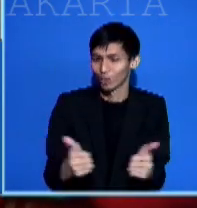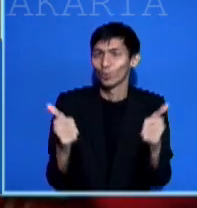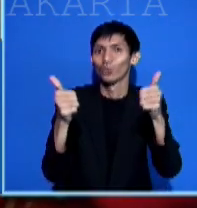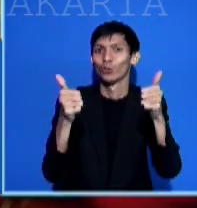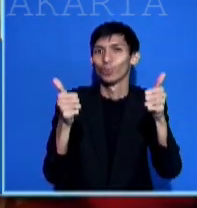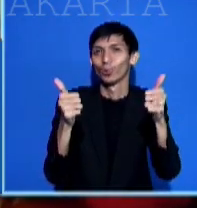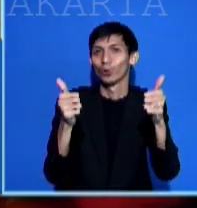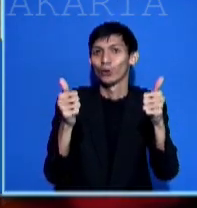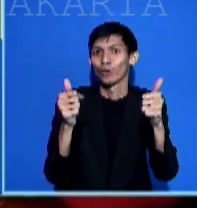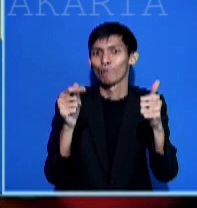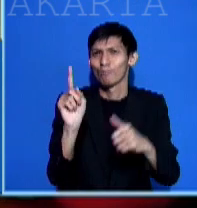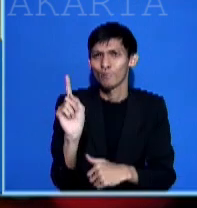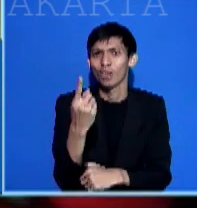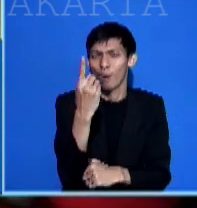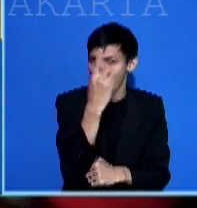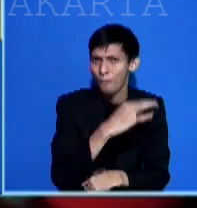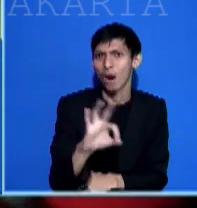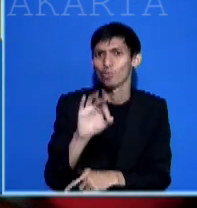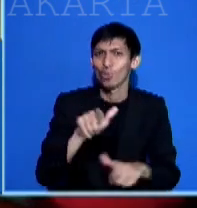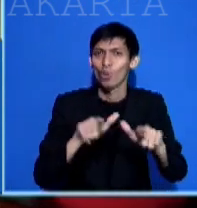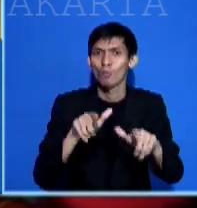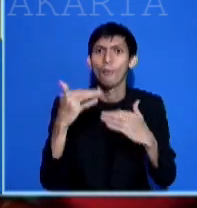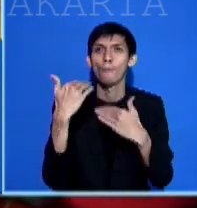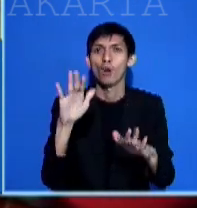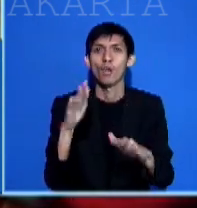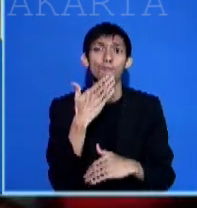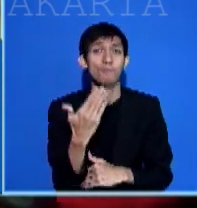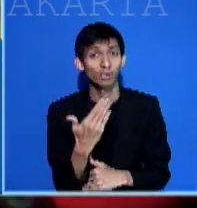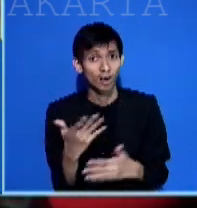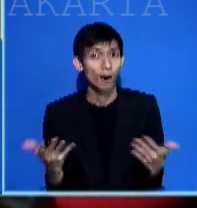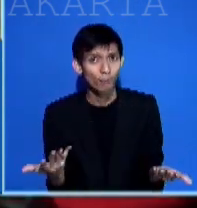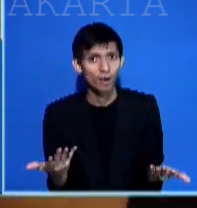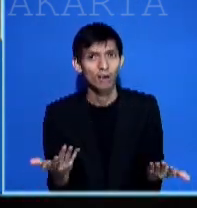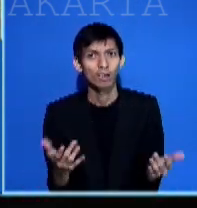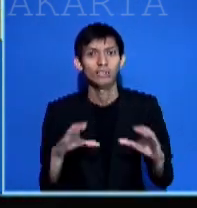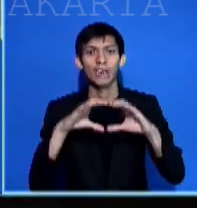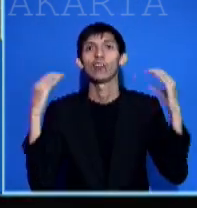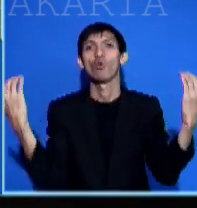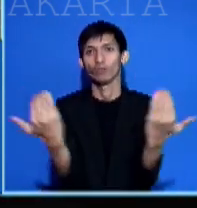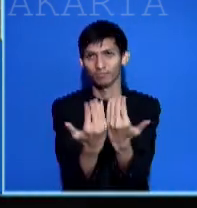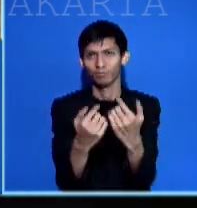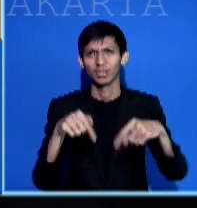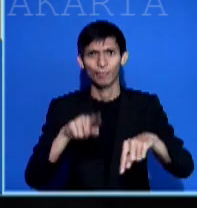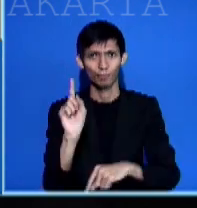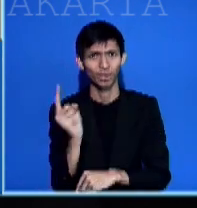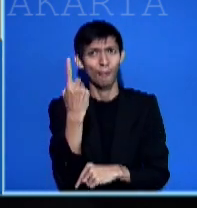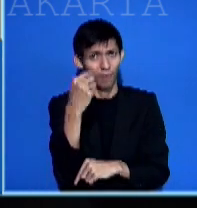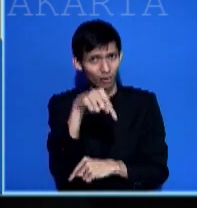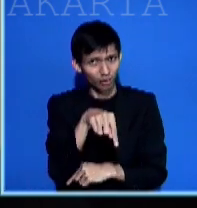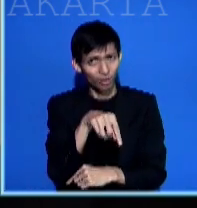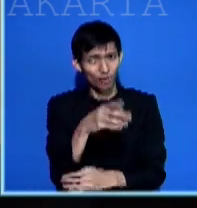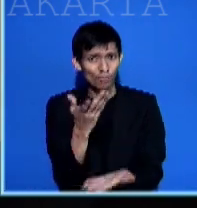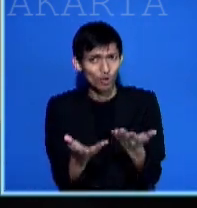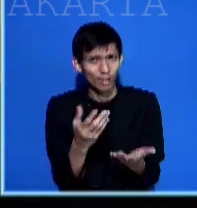ini baru pertama kali lombanya di mall biasanya kan di stadion Nah ini baru pertama kali dan mungkin